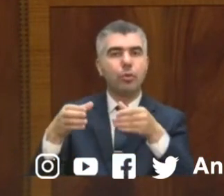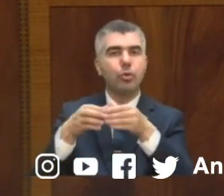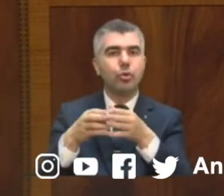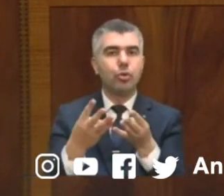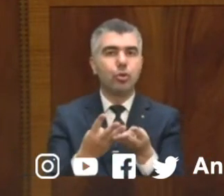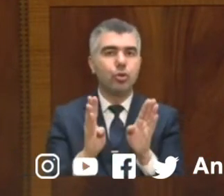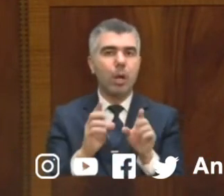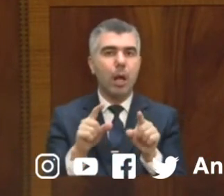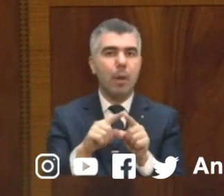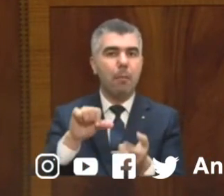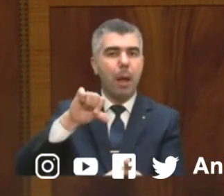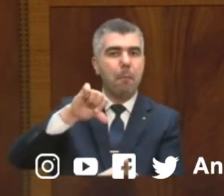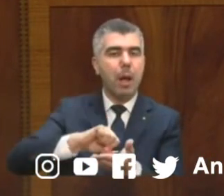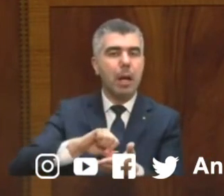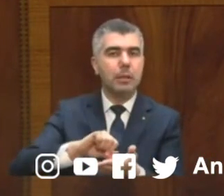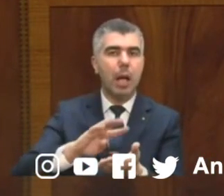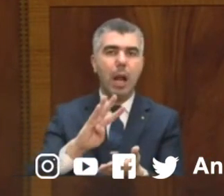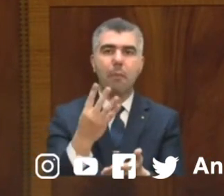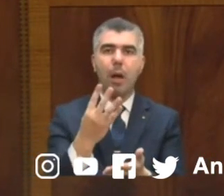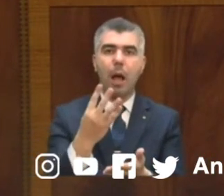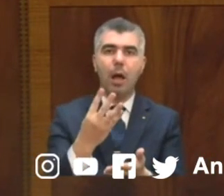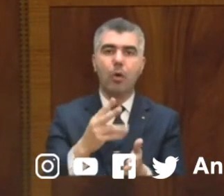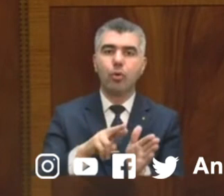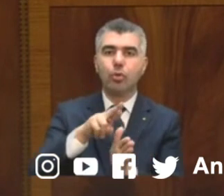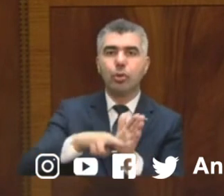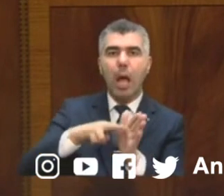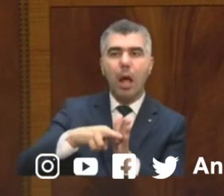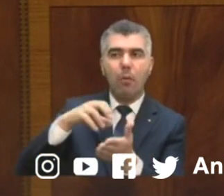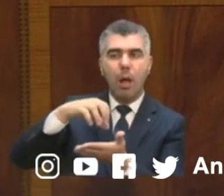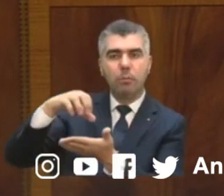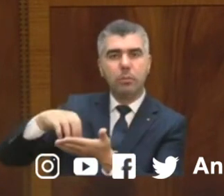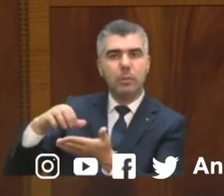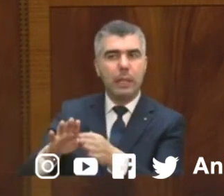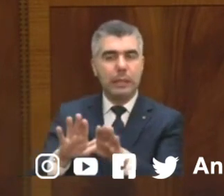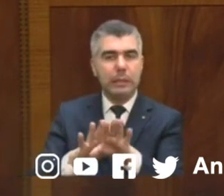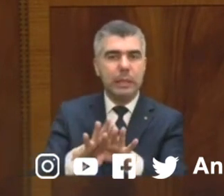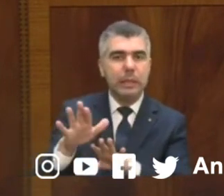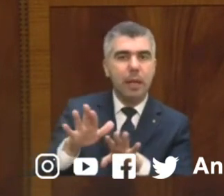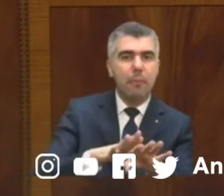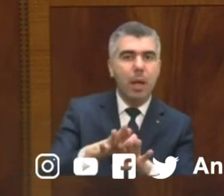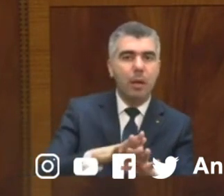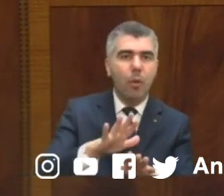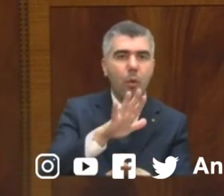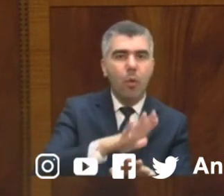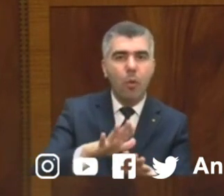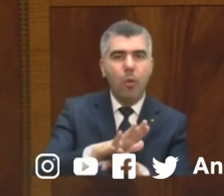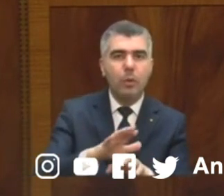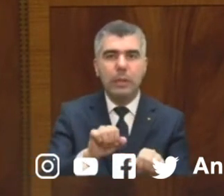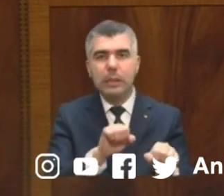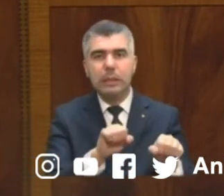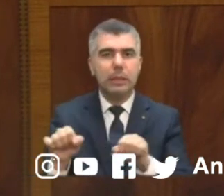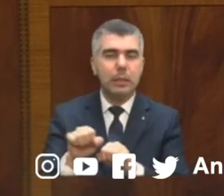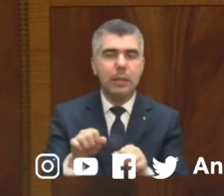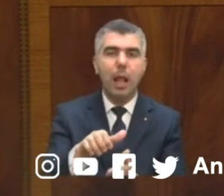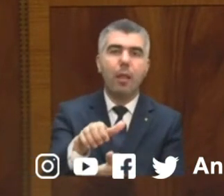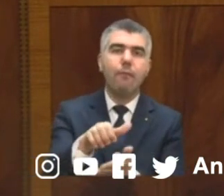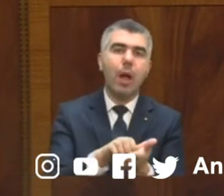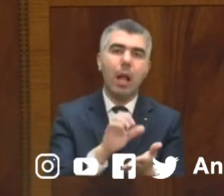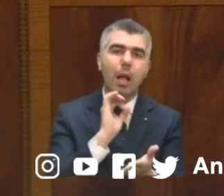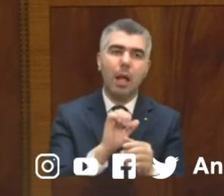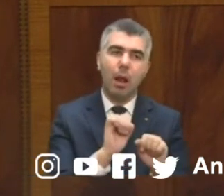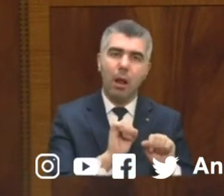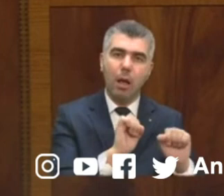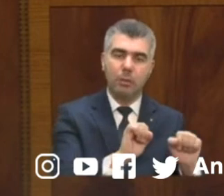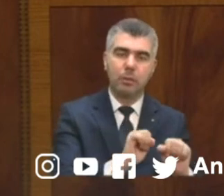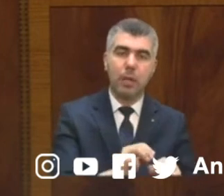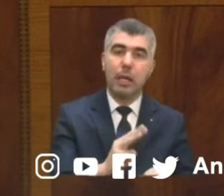جهوية ولجان إقليمية ومحلية لتدبير التدخلات ديالها للتخفيف من تداعيات الزلزال على القطاع الفلاحي. تعبئة أكثر